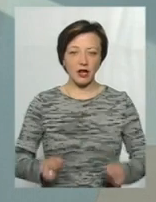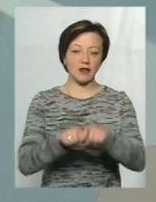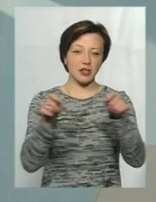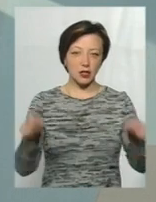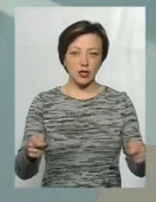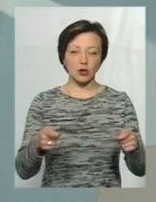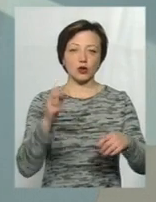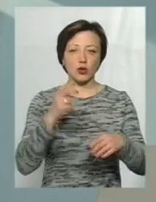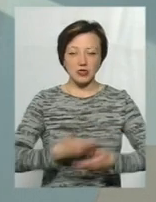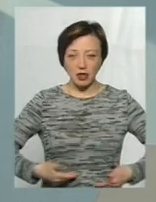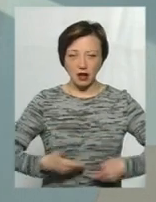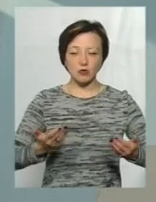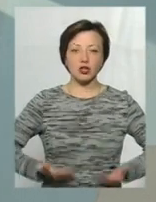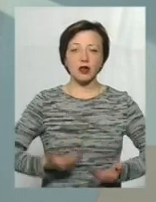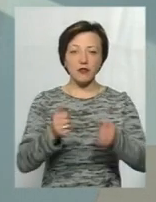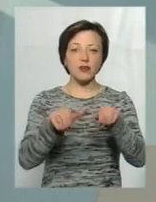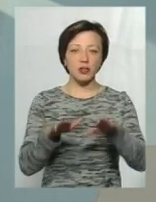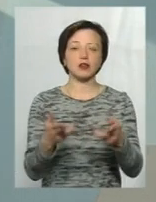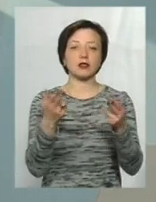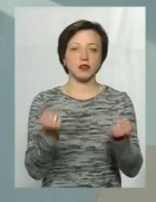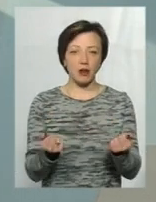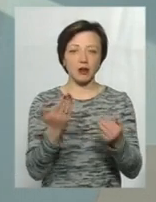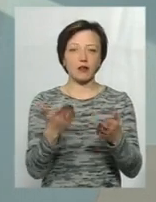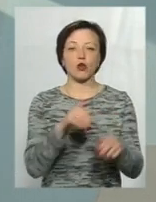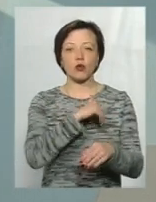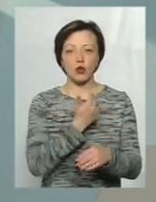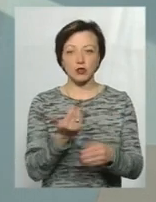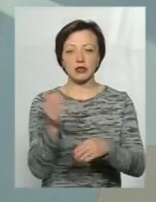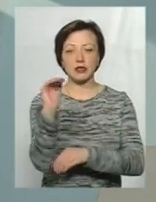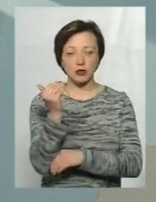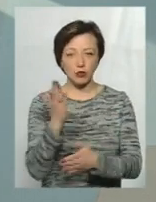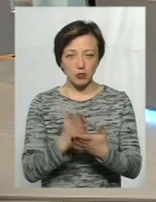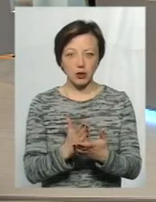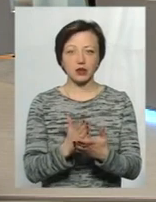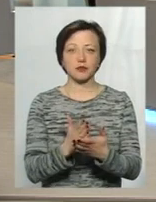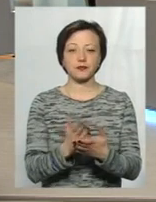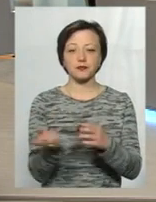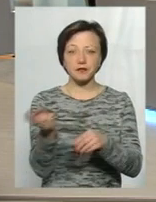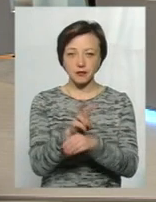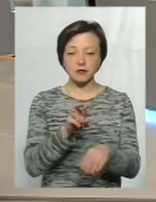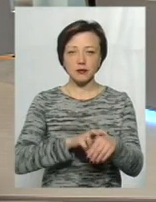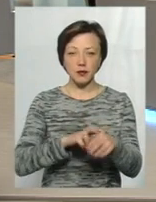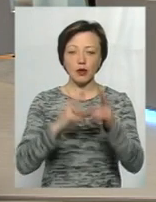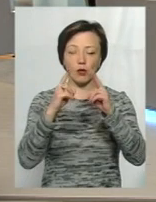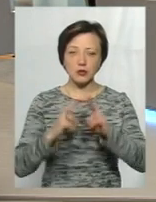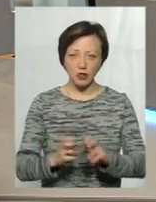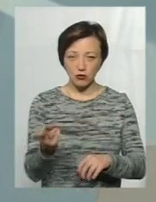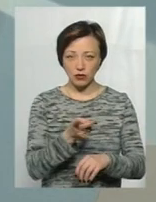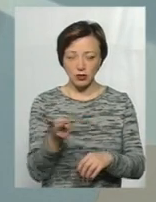статевим життям, коли ви вирішуєте, що так, ви вже хочете отримати дитину, прийдіть до лікаря,